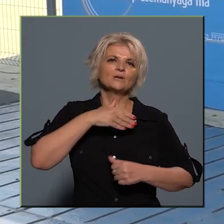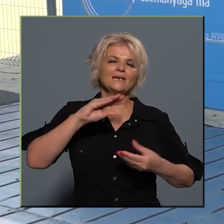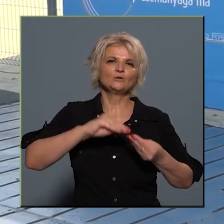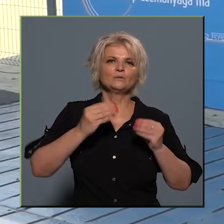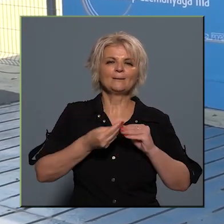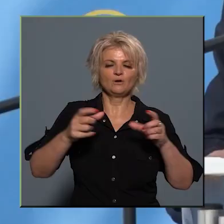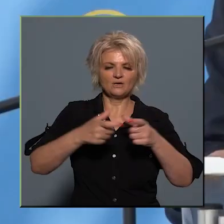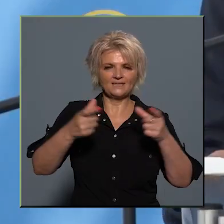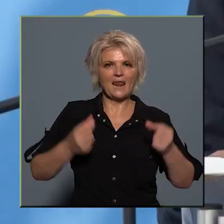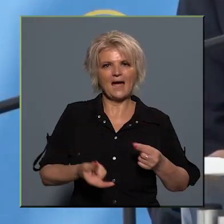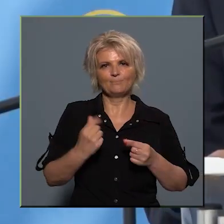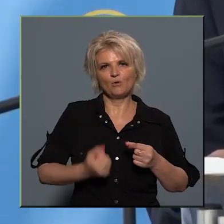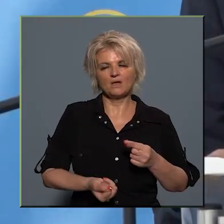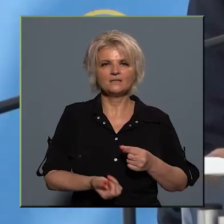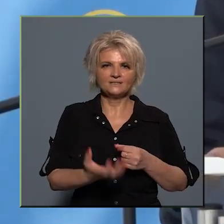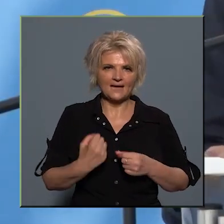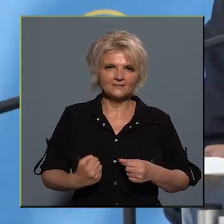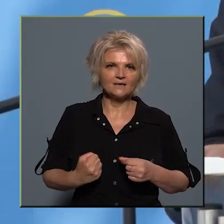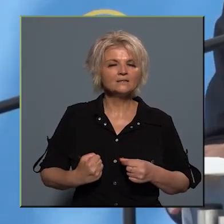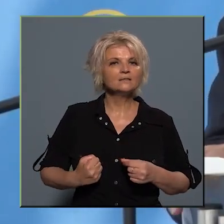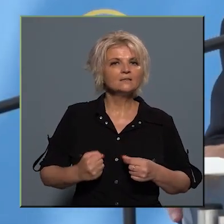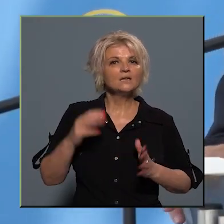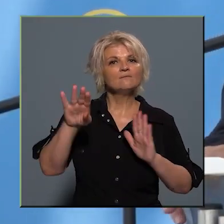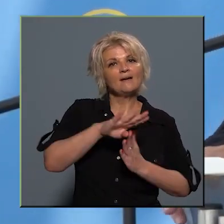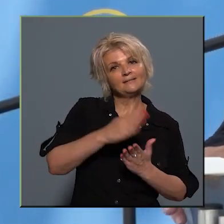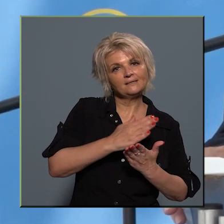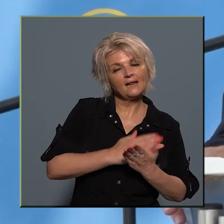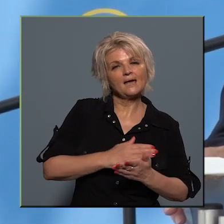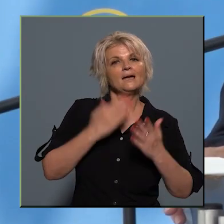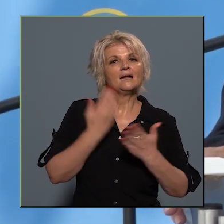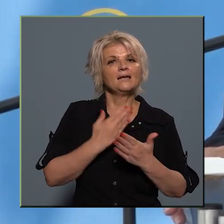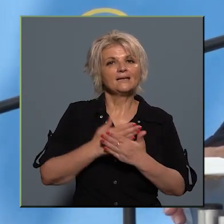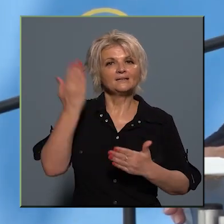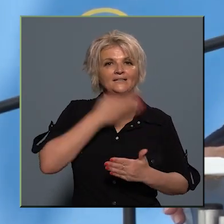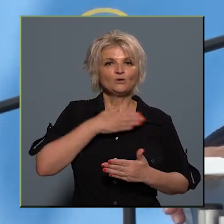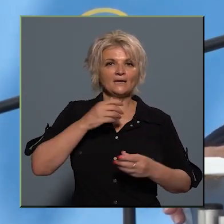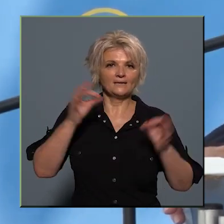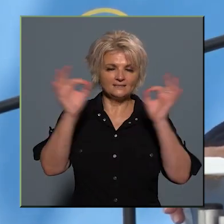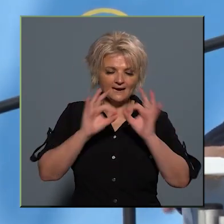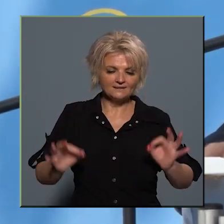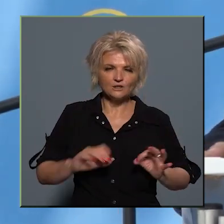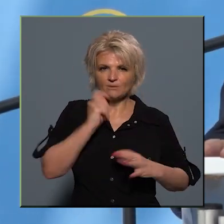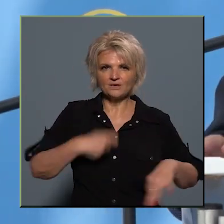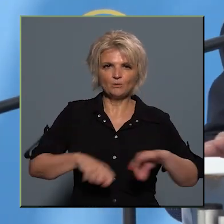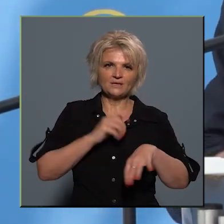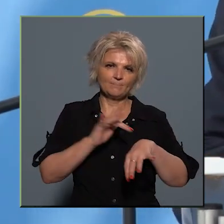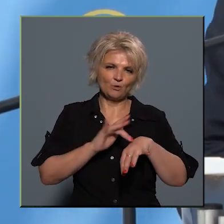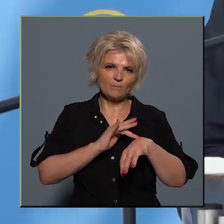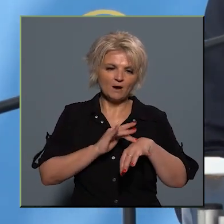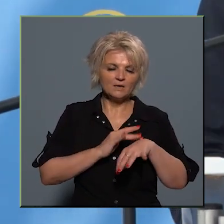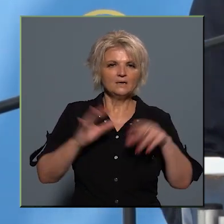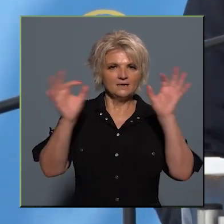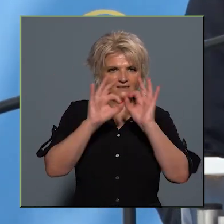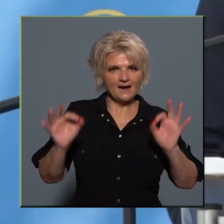be. Ennek az előfeltétele, hogy legyen hidrogéngyártás, Magyarországon a próbagyártások ipari